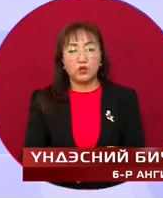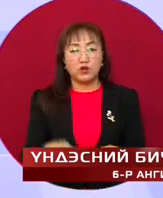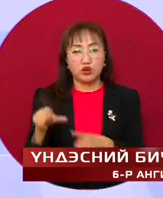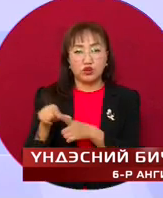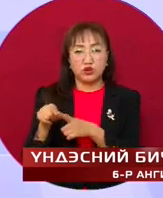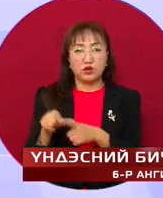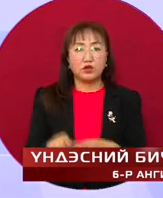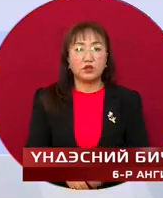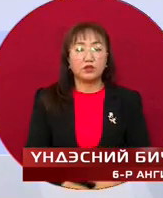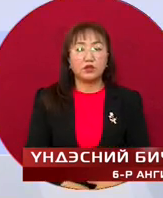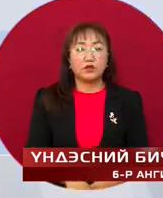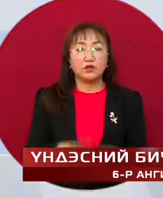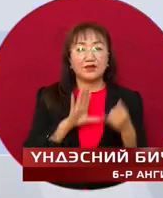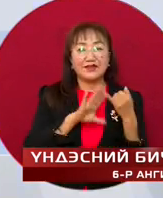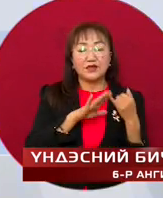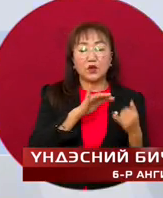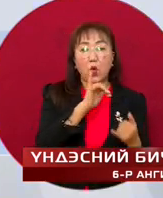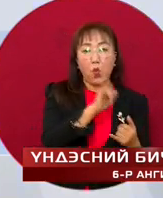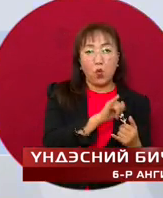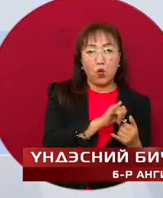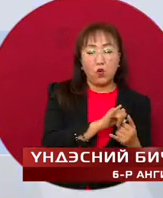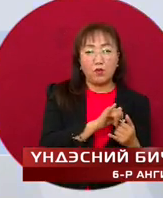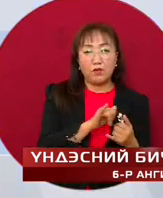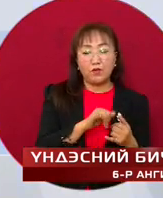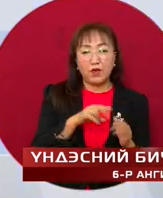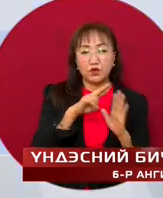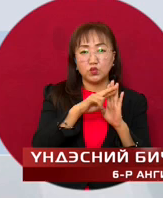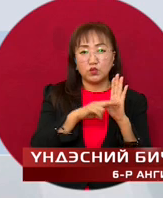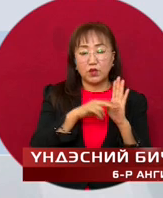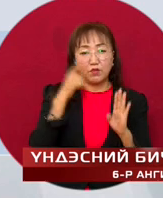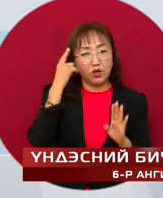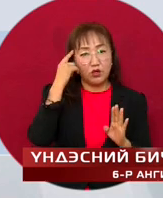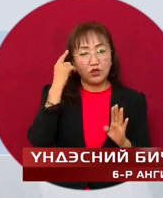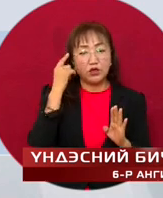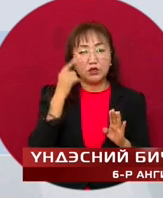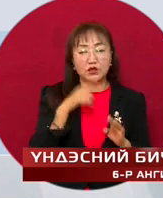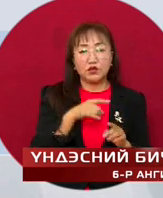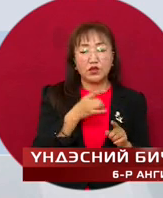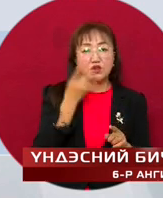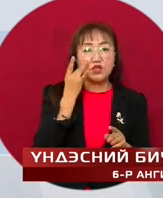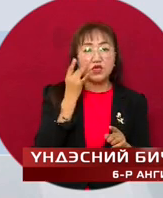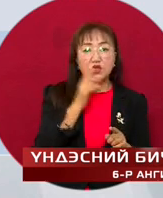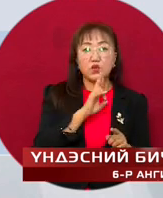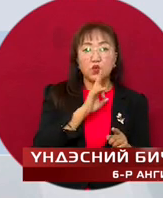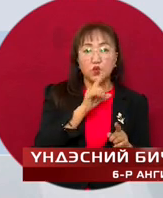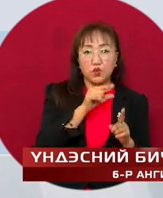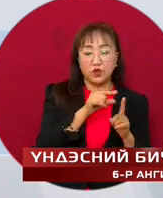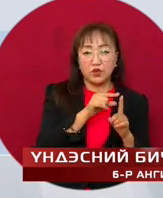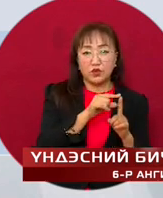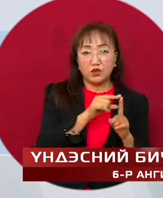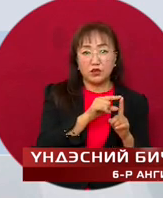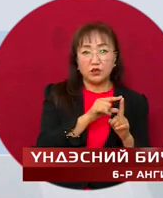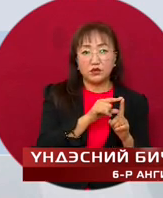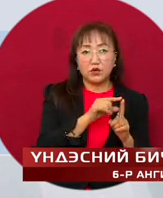уу. За мөн ихшиг зөвцөх хэсгийг баримтлаад эр үгэн дуу эм үгэнд үү гэж дуудана.